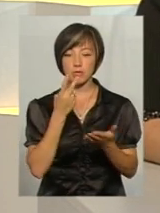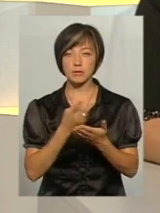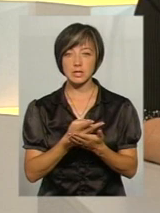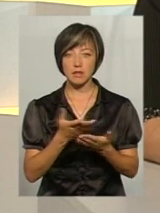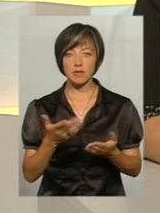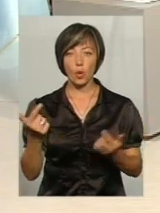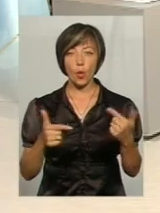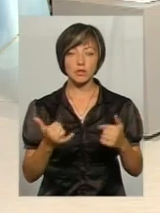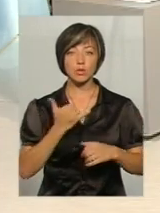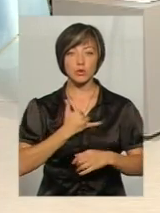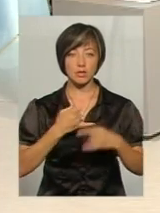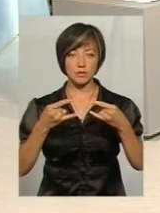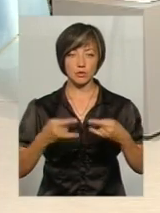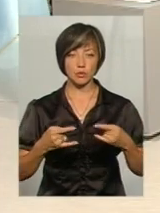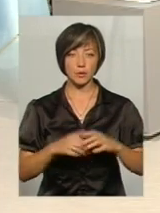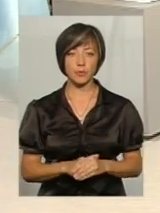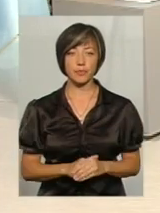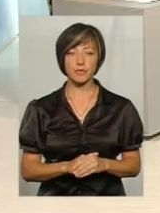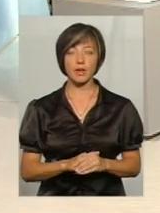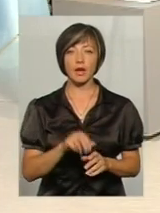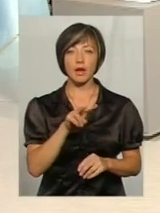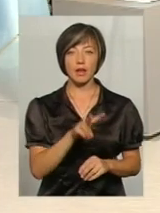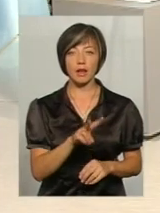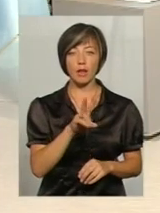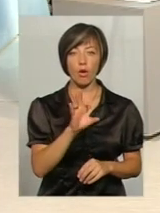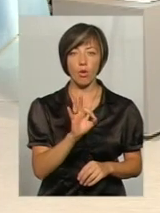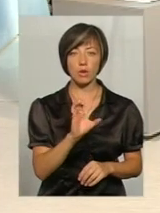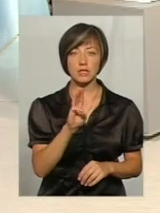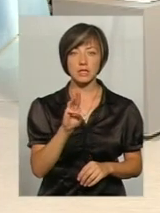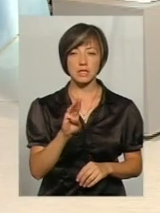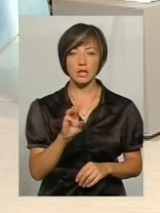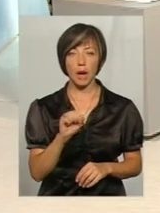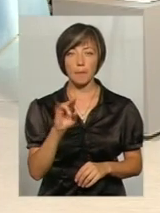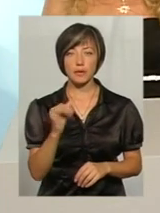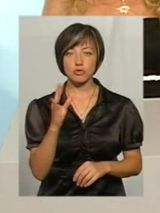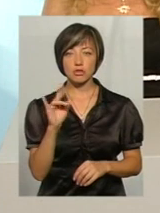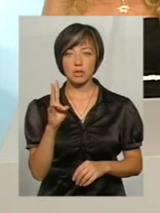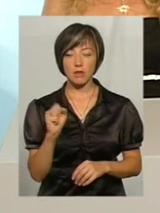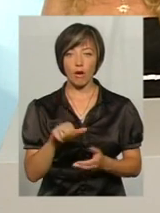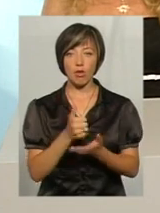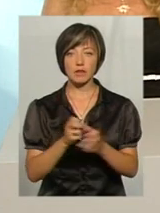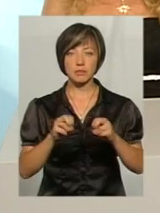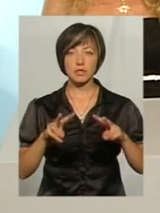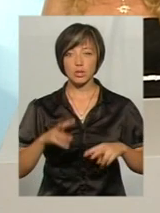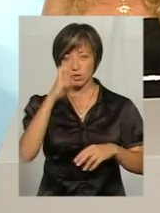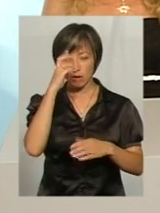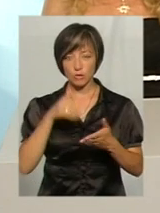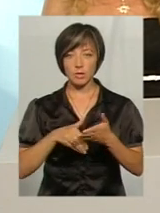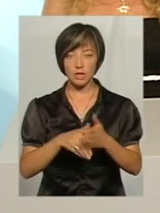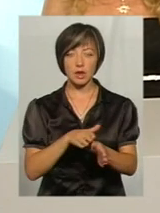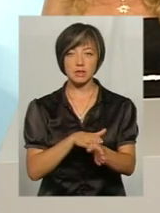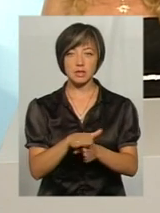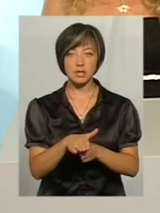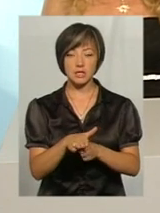гостей, які сьогодні в нашій студії. Це пані Лілія Остапішина, головний спеціаліст відділу державних допомог та